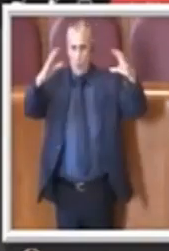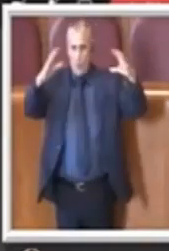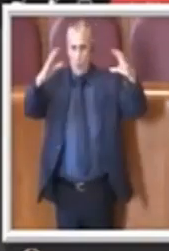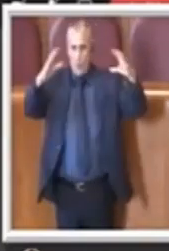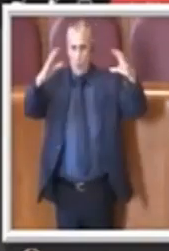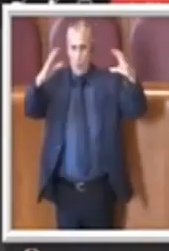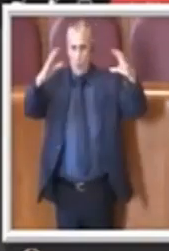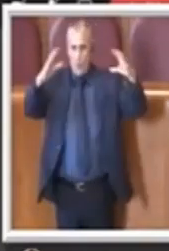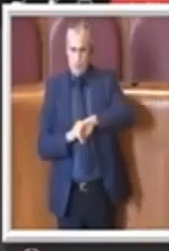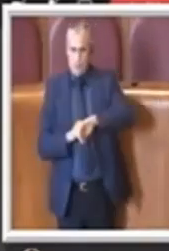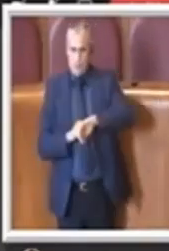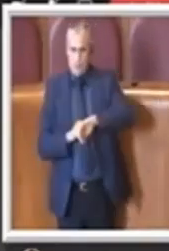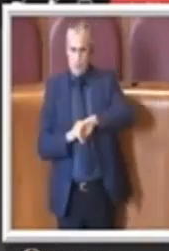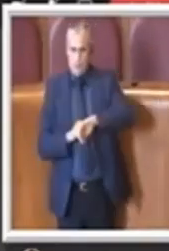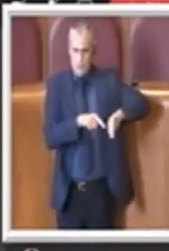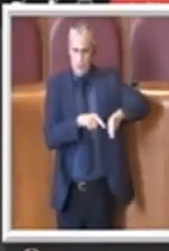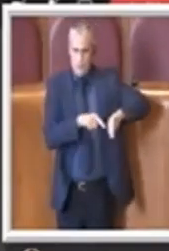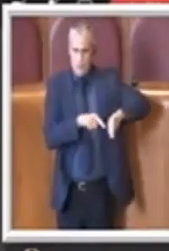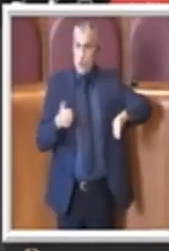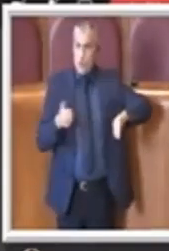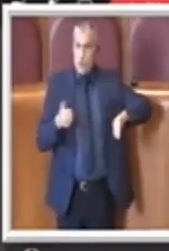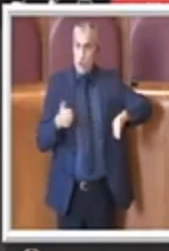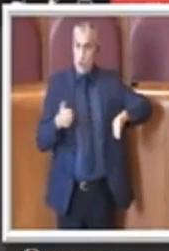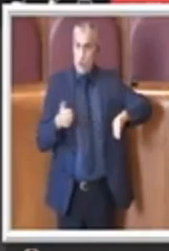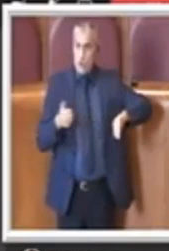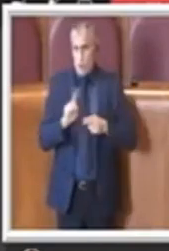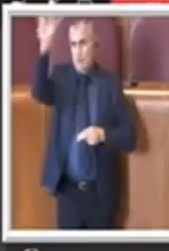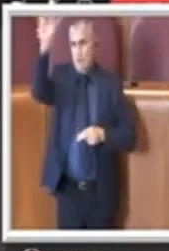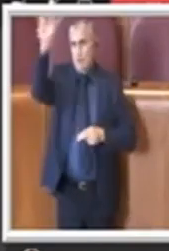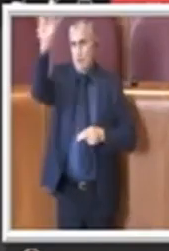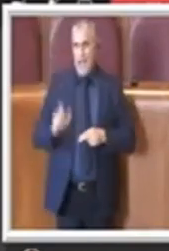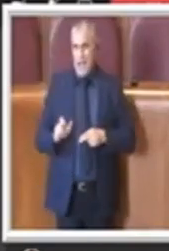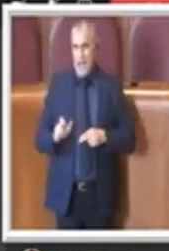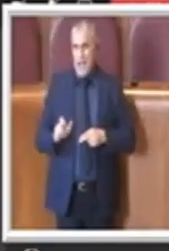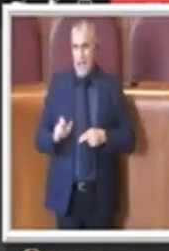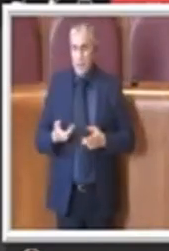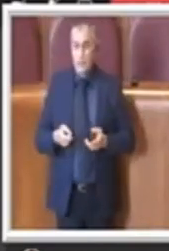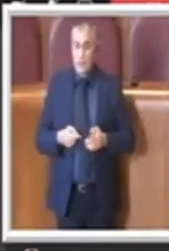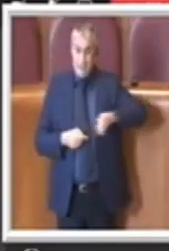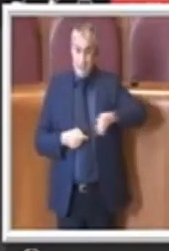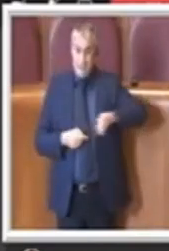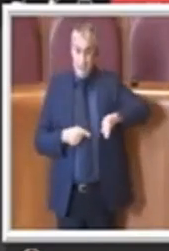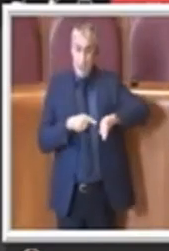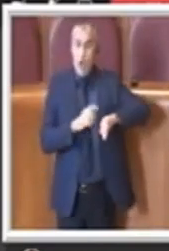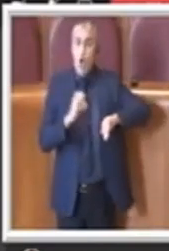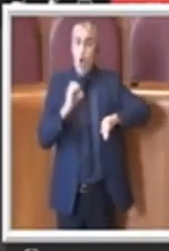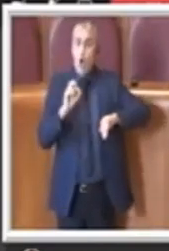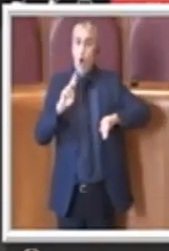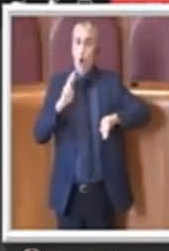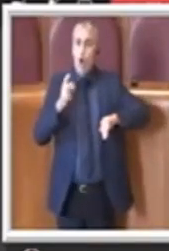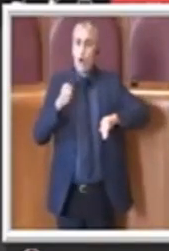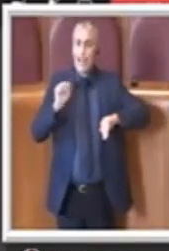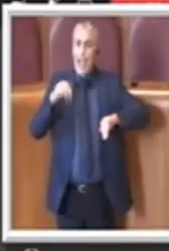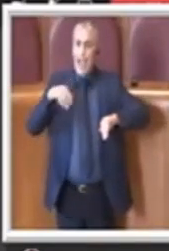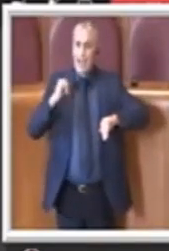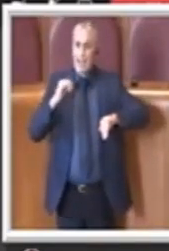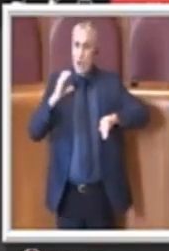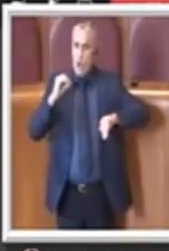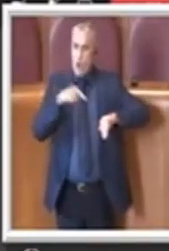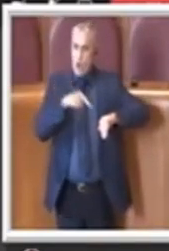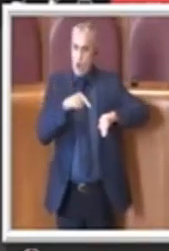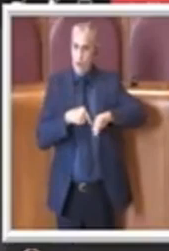roma capitale ma in generale in tutta italia e però se stessi risolve il problema dell'organico di fatto